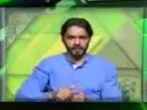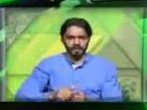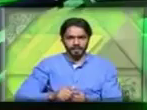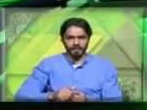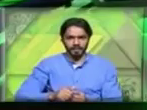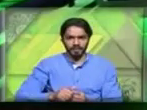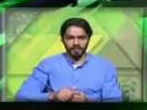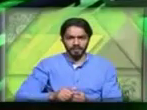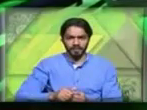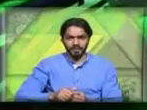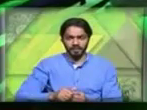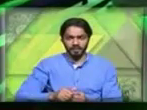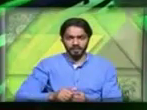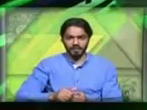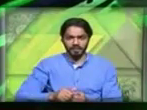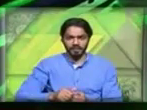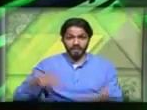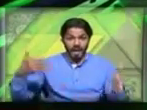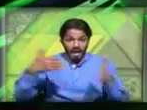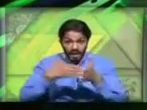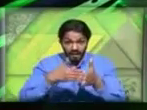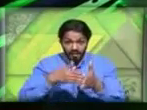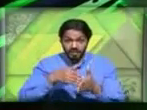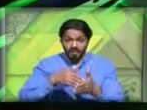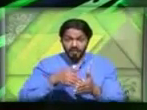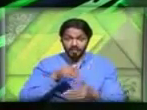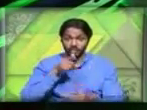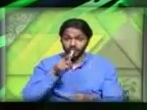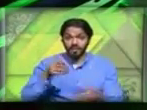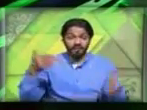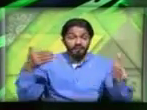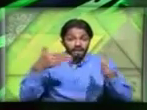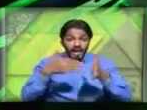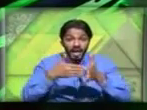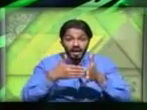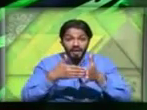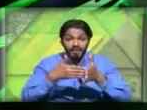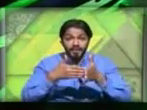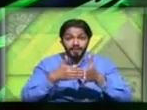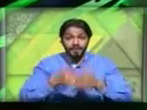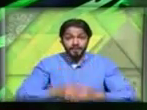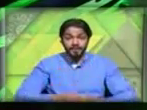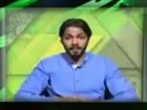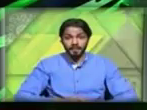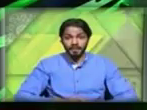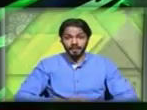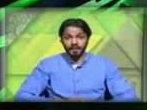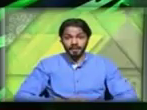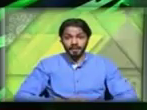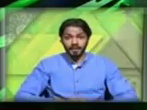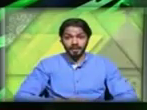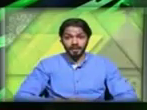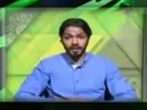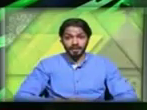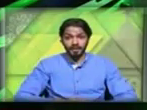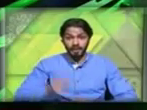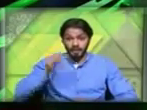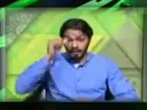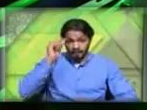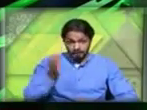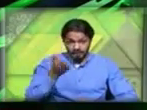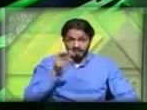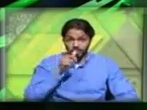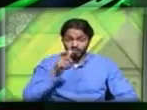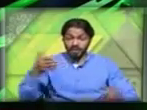فيفضي هذا المنهج المختل الذي يحدث. نعم. فيفضي هذا إلى أن يحمدوا من لم يحمده